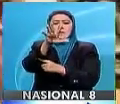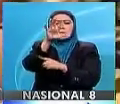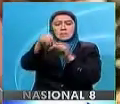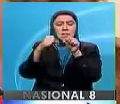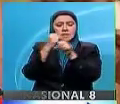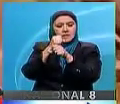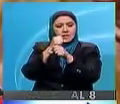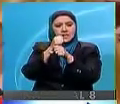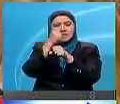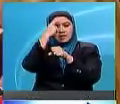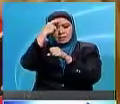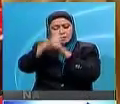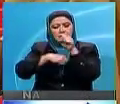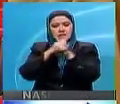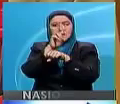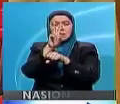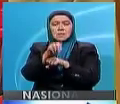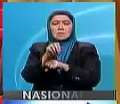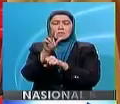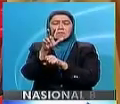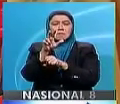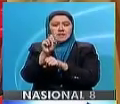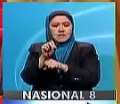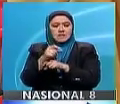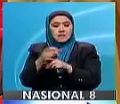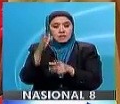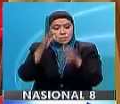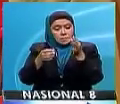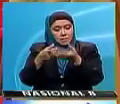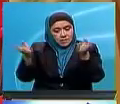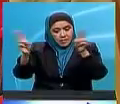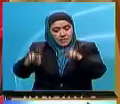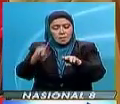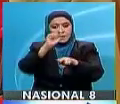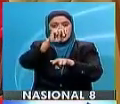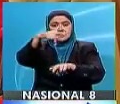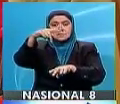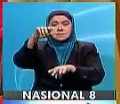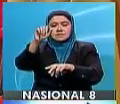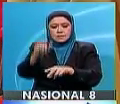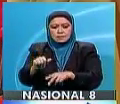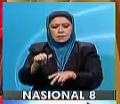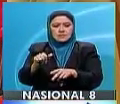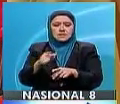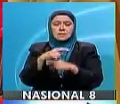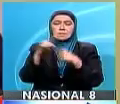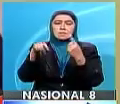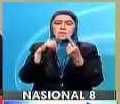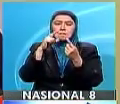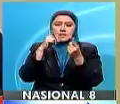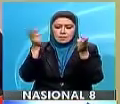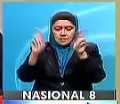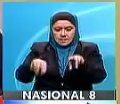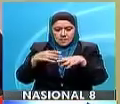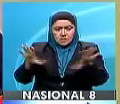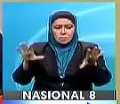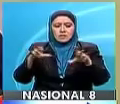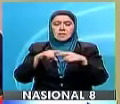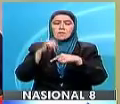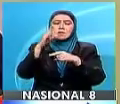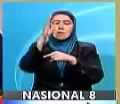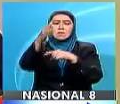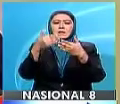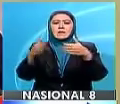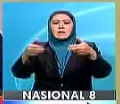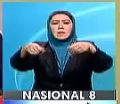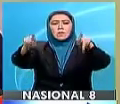Jelaskan, jika perjanjian perkongsian Trans-Pacific TPPA ditandatangani, ia akan menyediakan lebih banyak peluang pasaran. Namun beliau menasihatkan usahawan tempatan